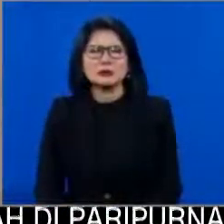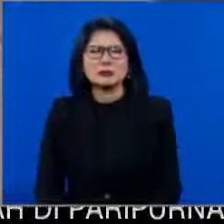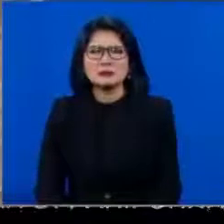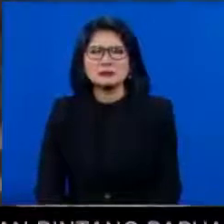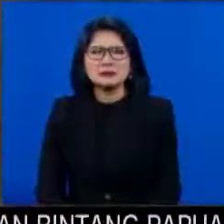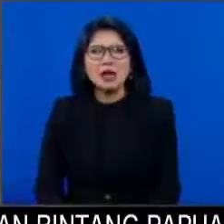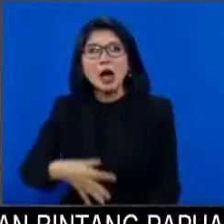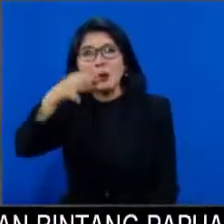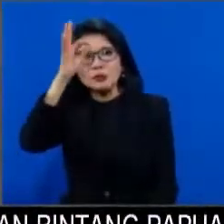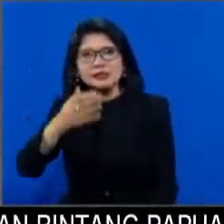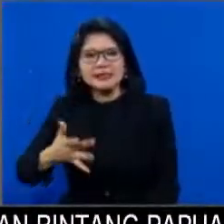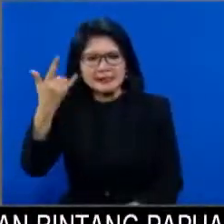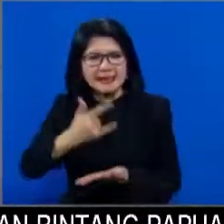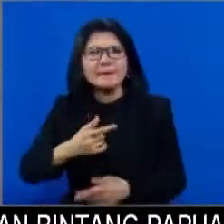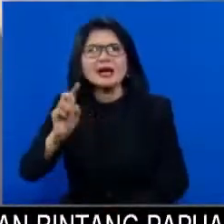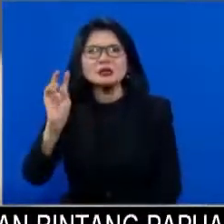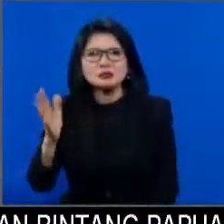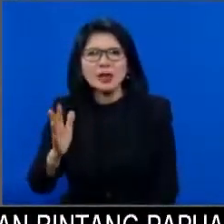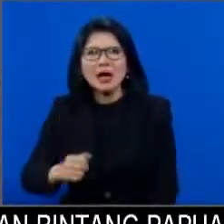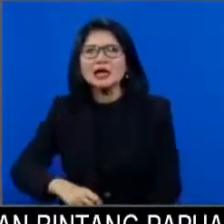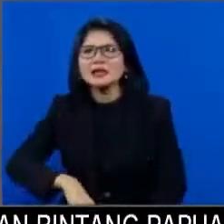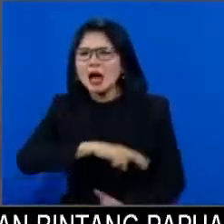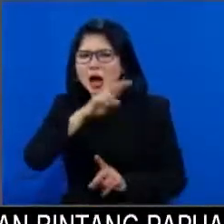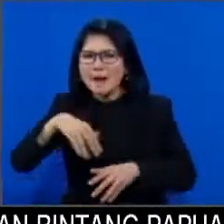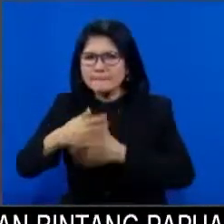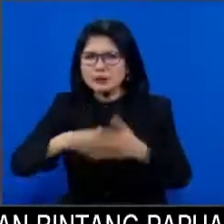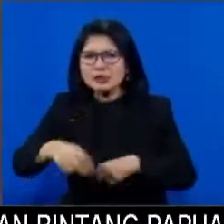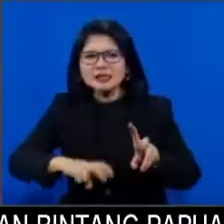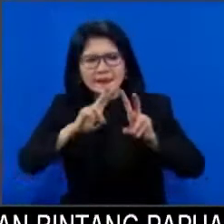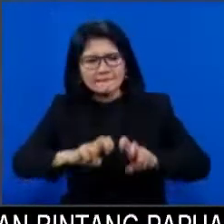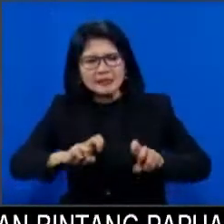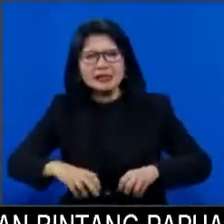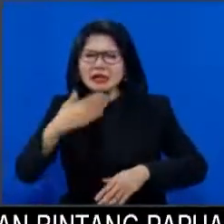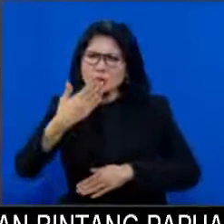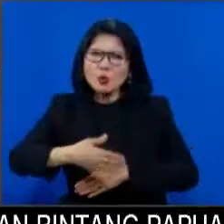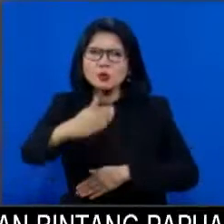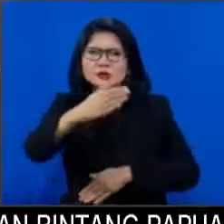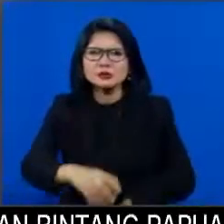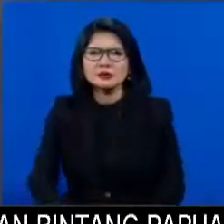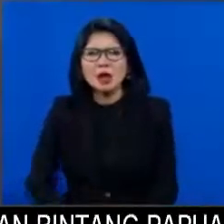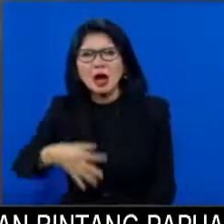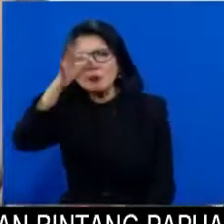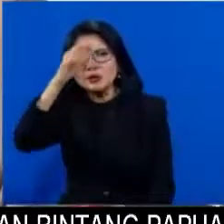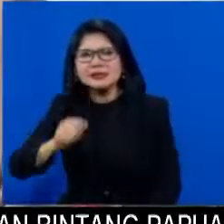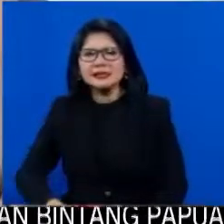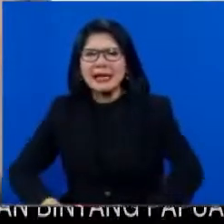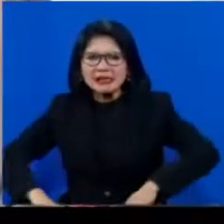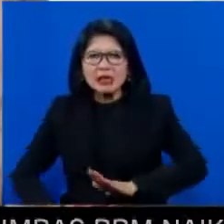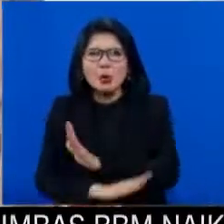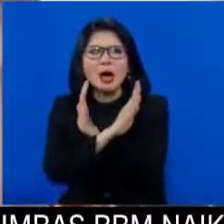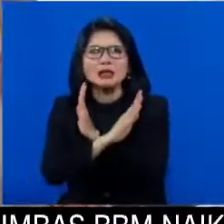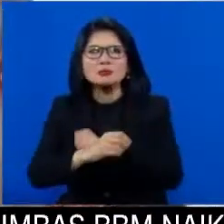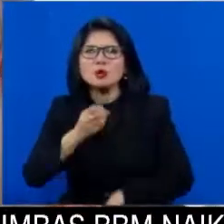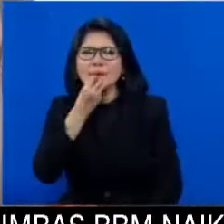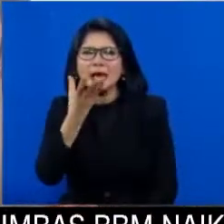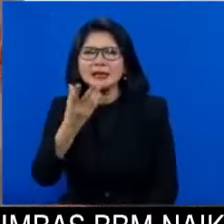Meski polisi sudah menetapkan dua tersangka, proses penyidikan kasus ini masih akan terus berlanjut. Kapolda Jawa Timur, Irjen Niko Afinta